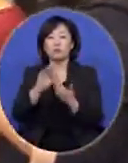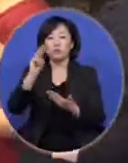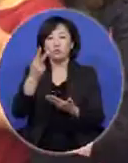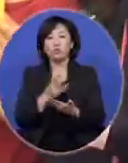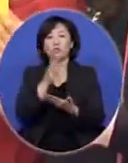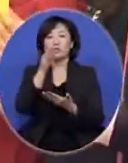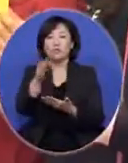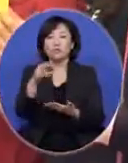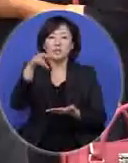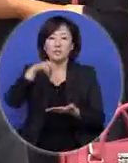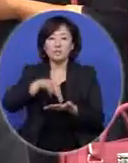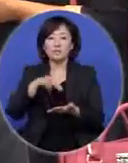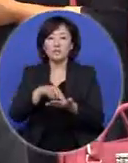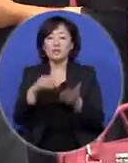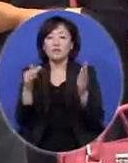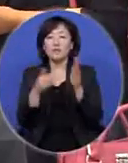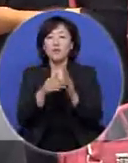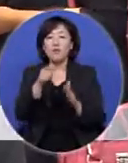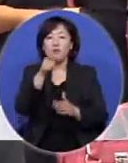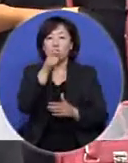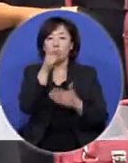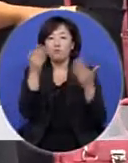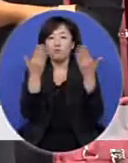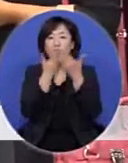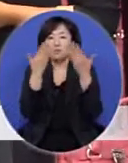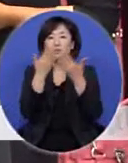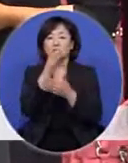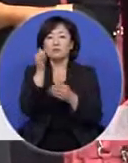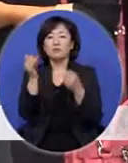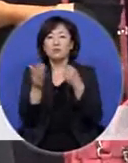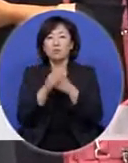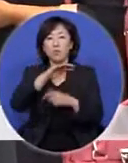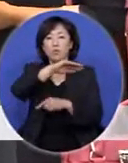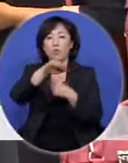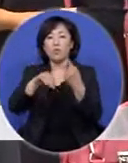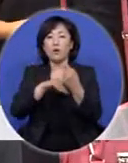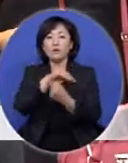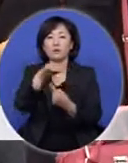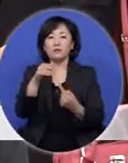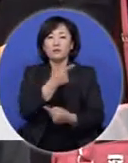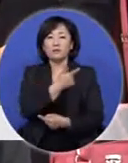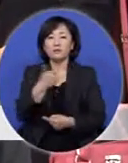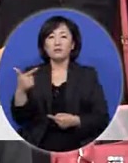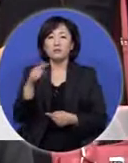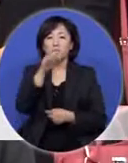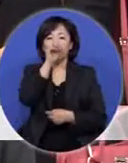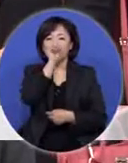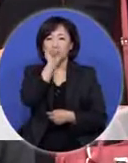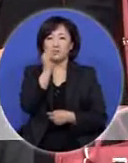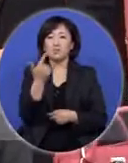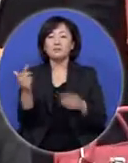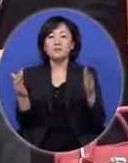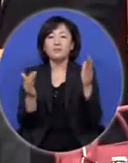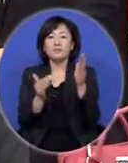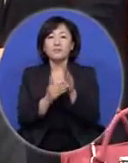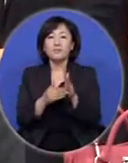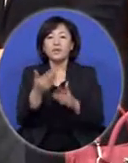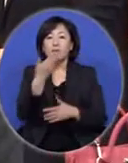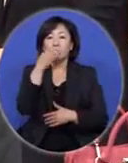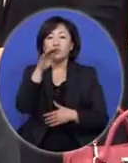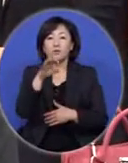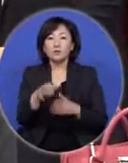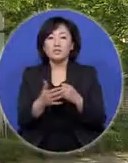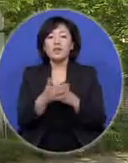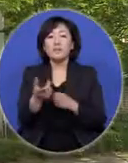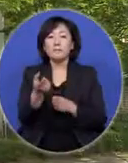하는 형편입니다. 습기가 차고 그 환경이 굉장히 안 좋습니다. 그래서 그 급식실이